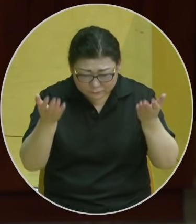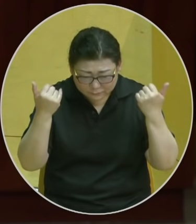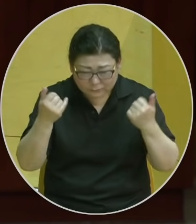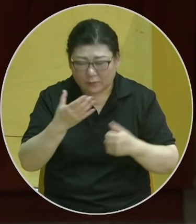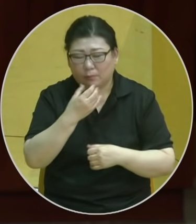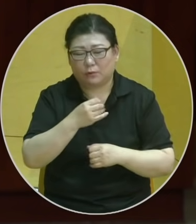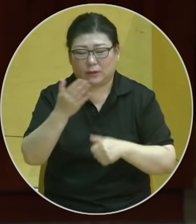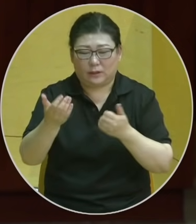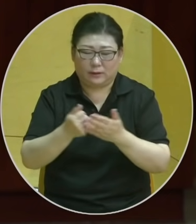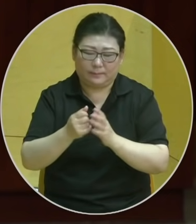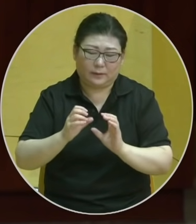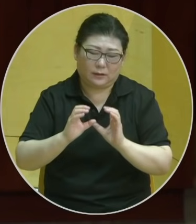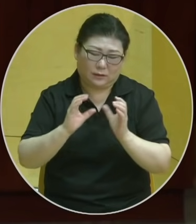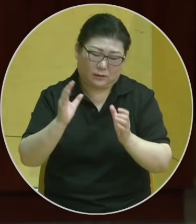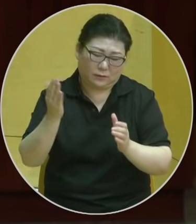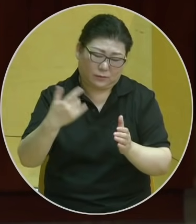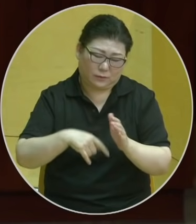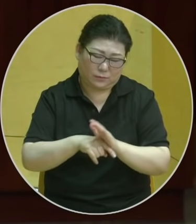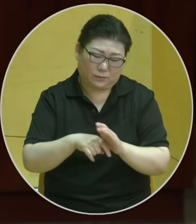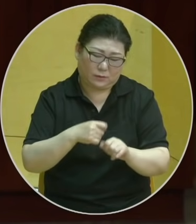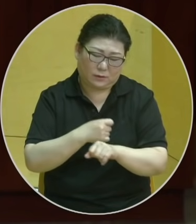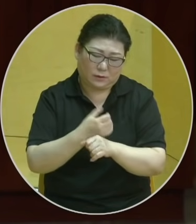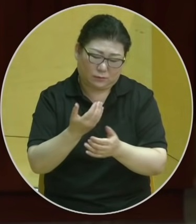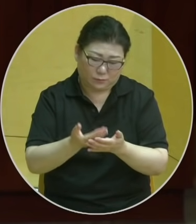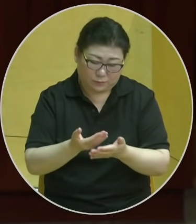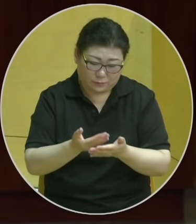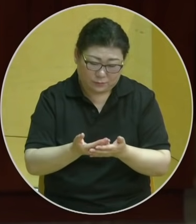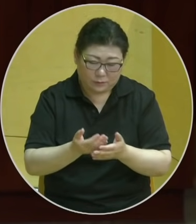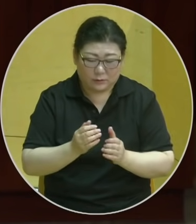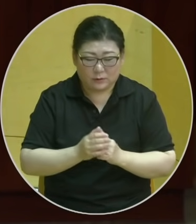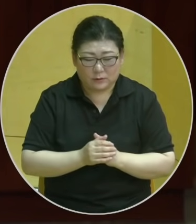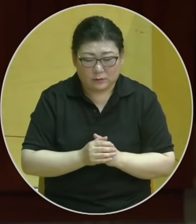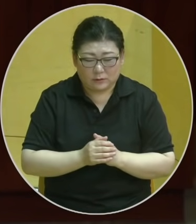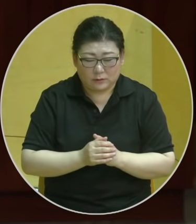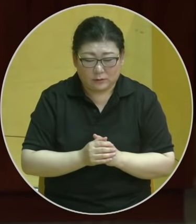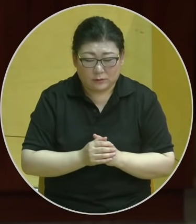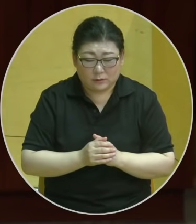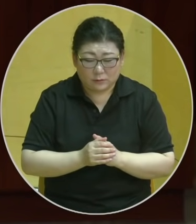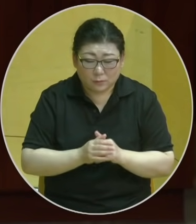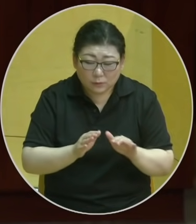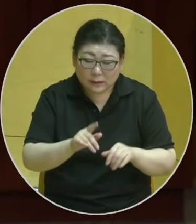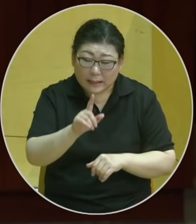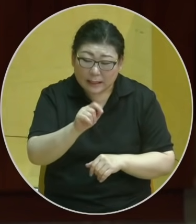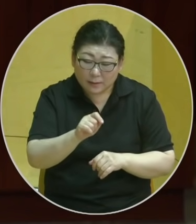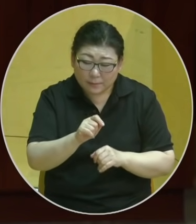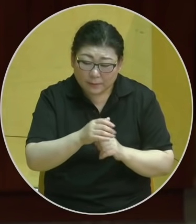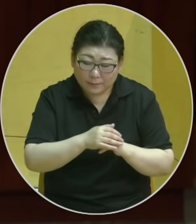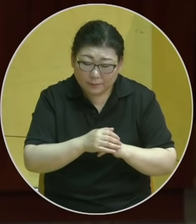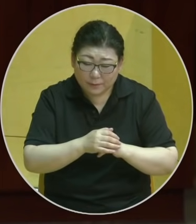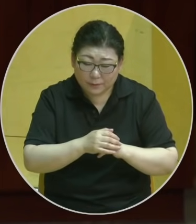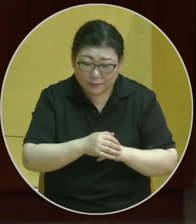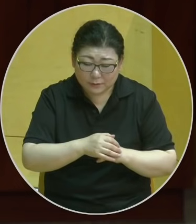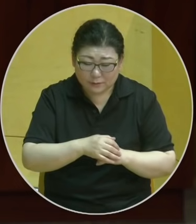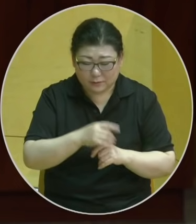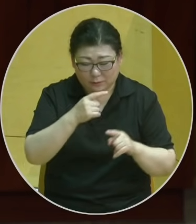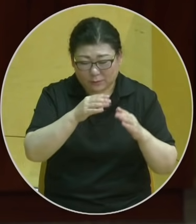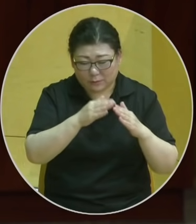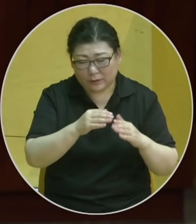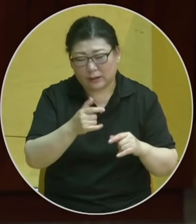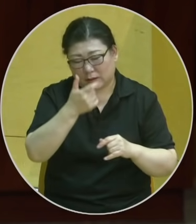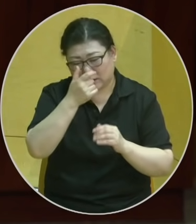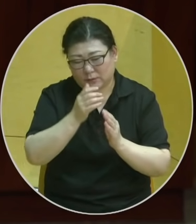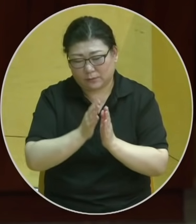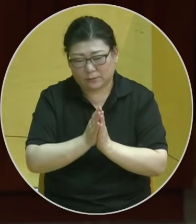주시옵소서. 하나님 아버지, 저희 1만 번 동안 성도의 성전 기도를 들어주시옵고 매일 저녁